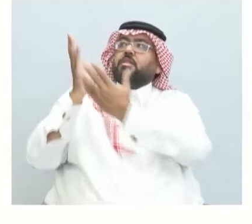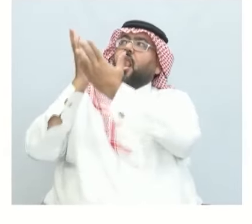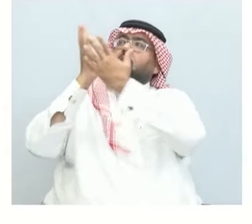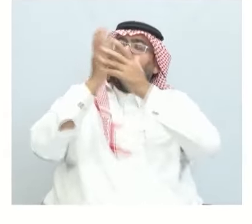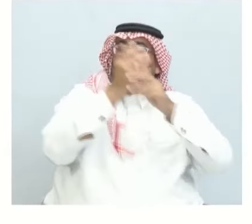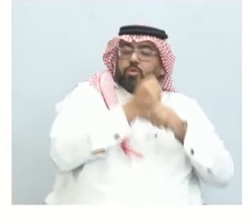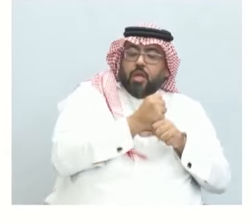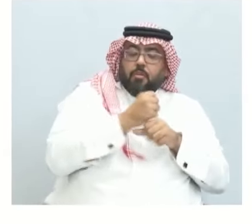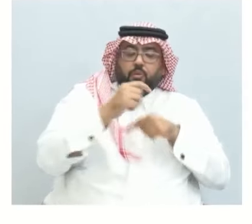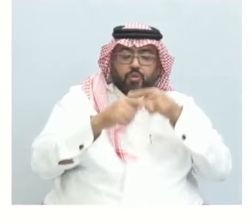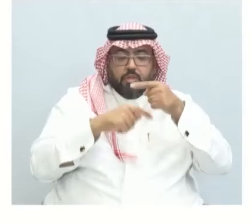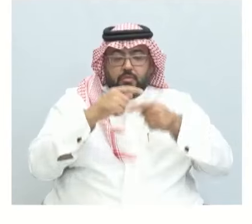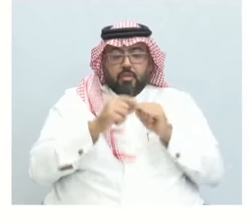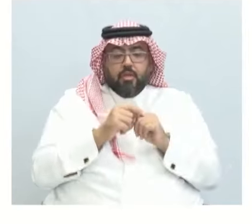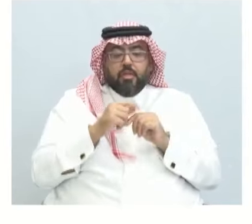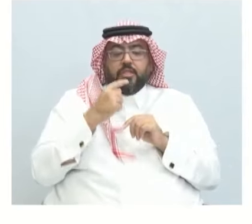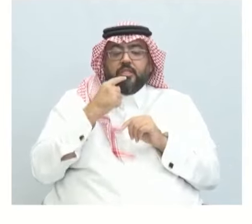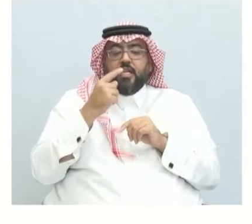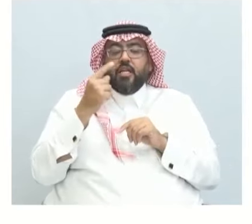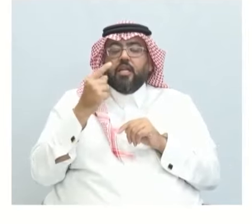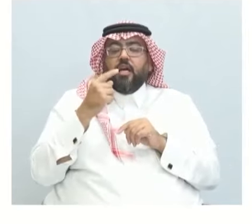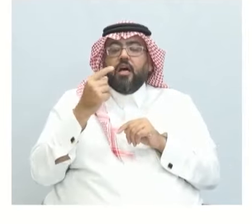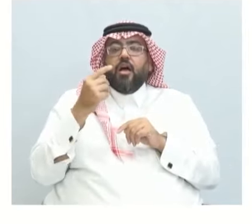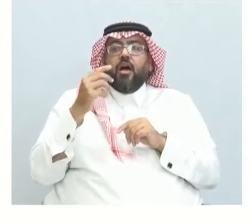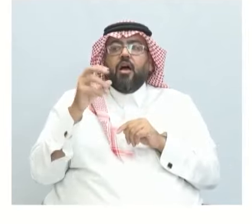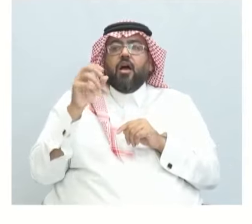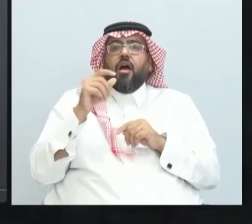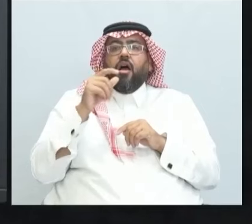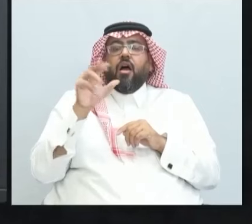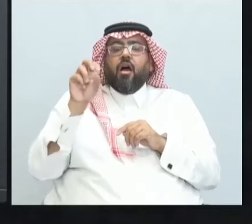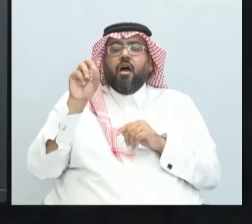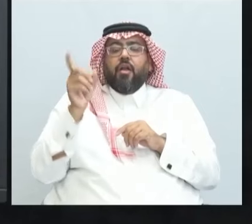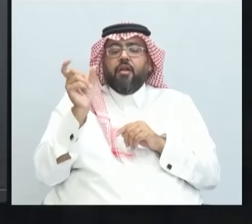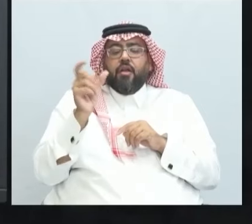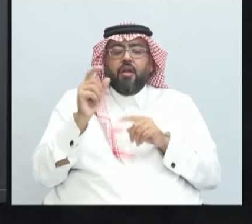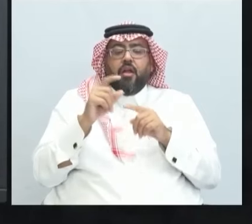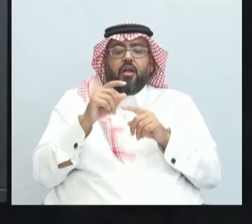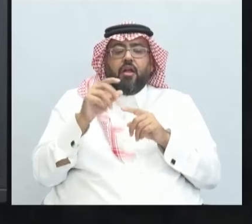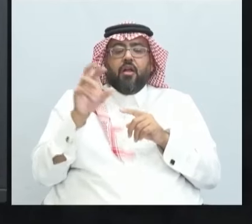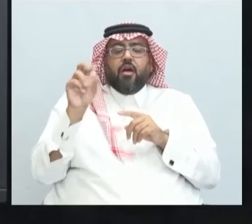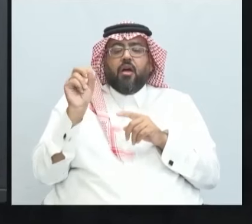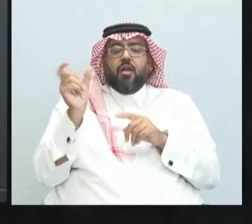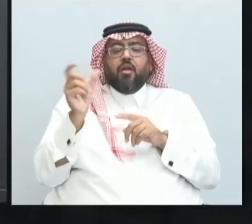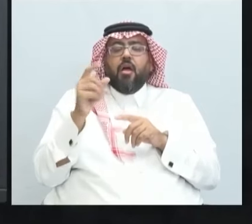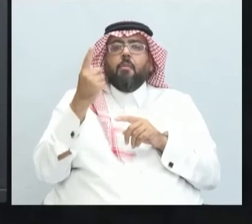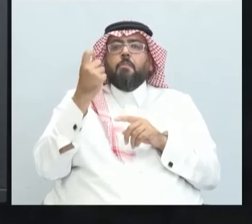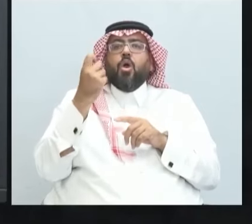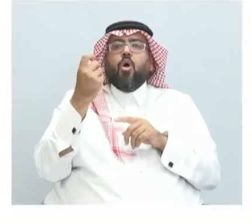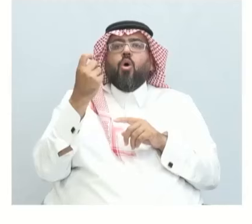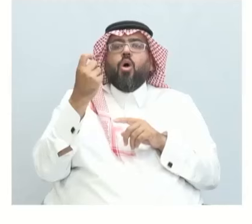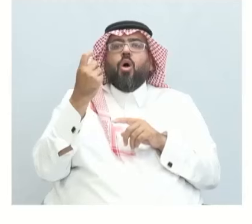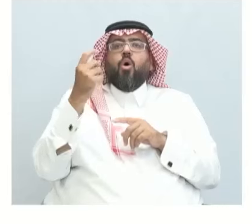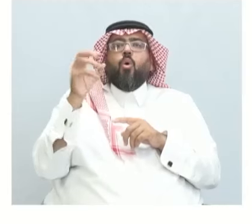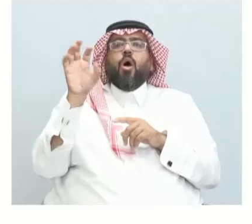واستمرت قرابه قرن ونصف من الزمان يعني بعثه النبي صلى الله عليه وسلم احسب قبلها قرن ونصف او 150